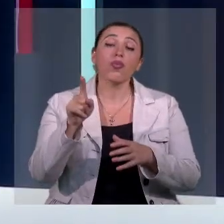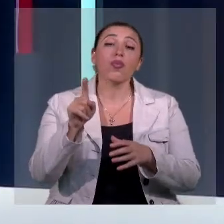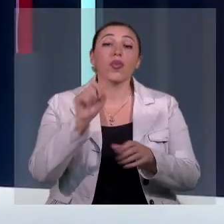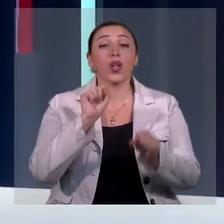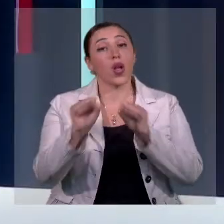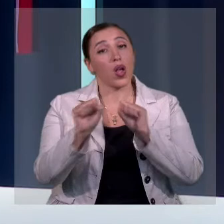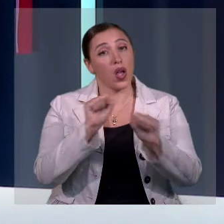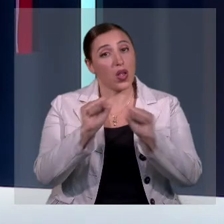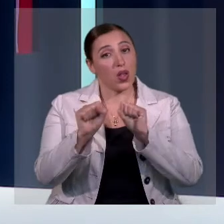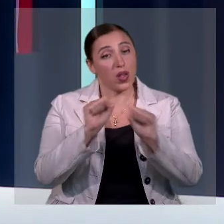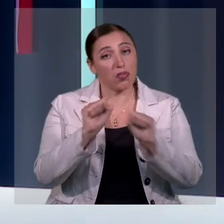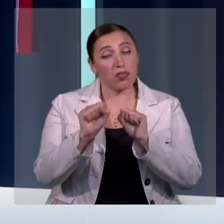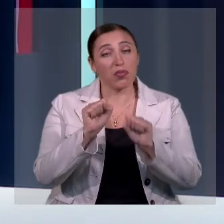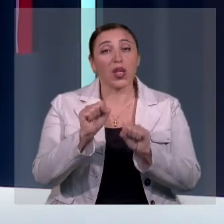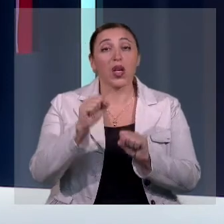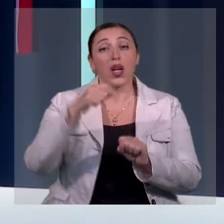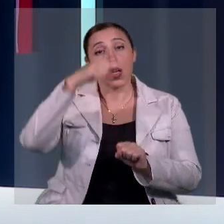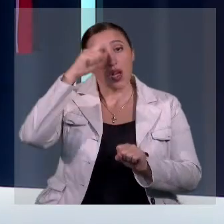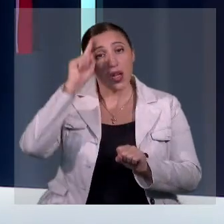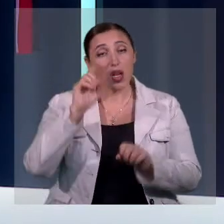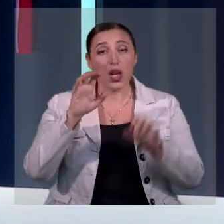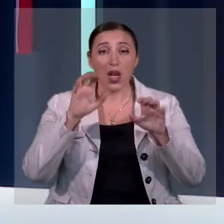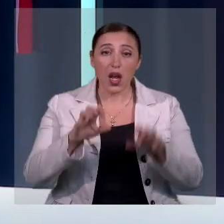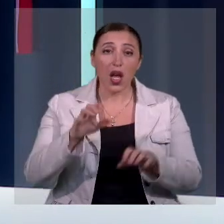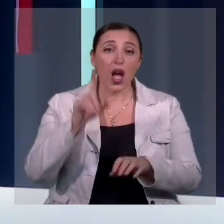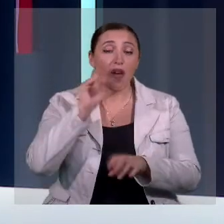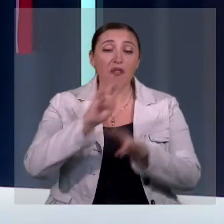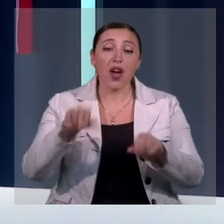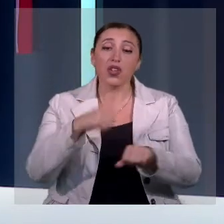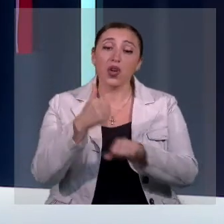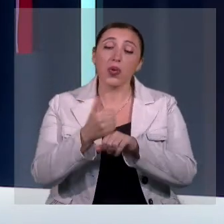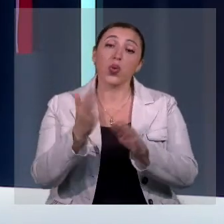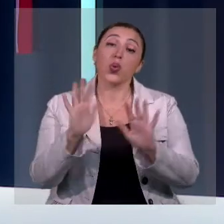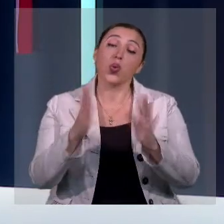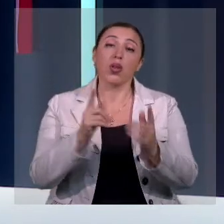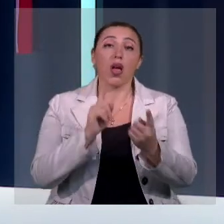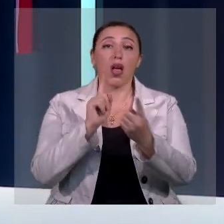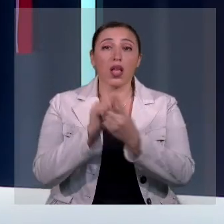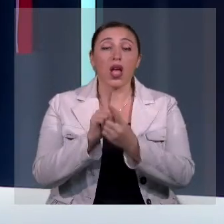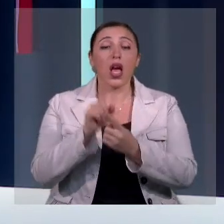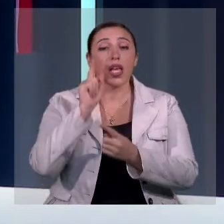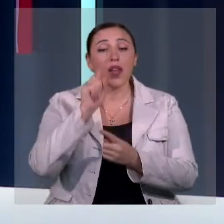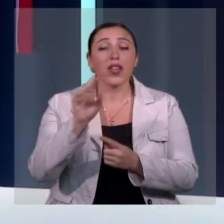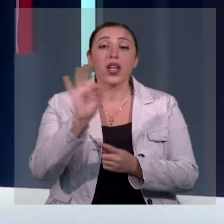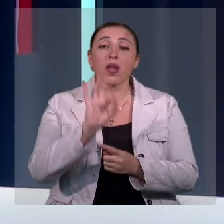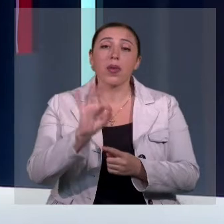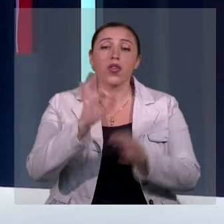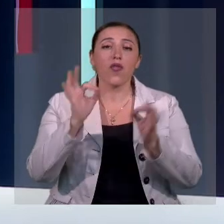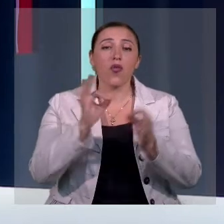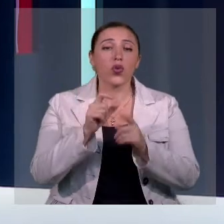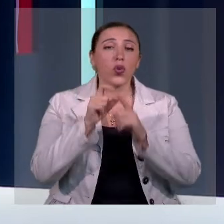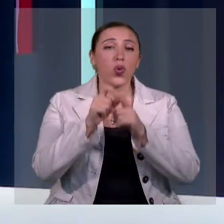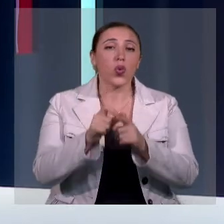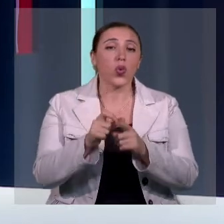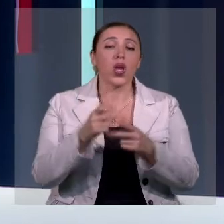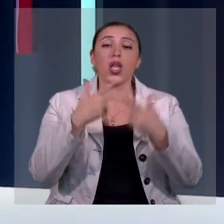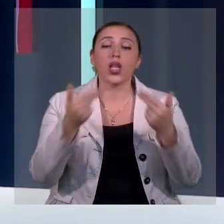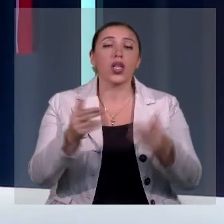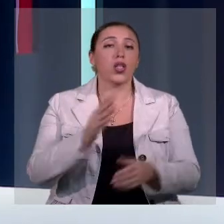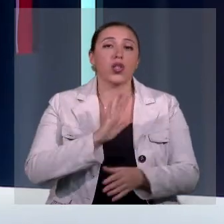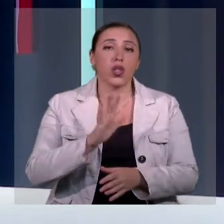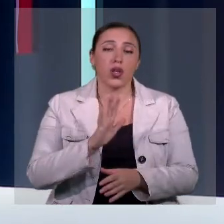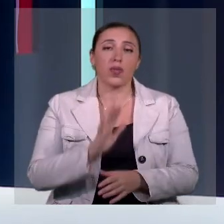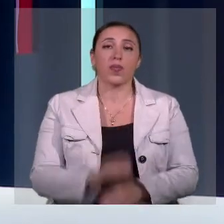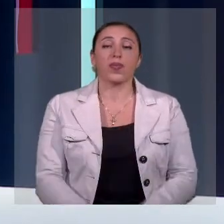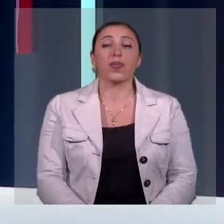նախաձեռնության Փաշինյան-Ալիև բանակցություններ։ Պաշտոնական Երևանը չի հաստատել ռուսաստանյան լրատվամիջոցի տեղեկությունը, բայց չի էլ